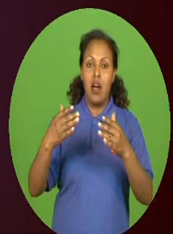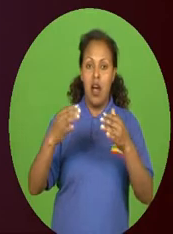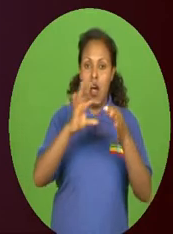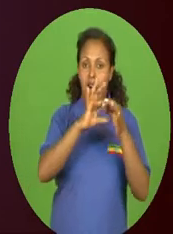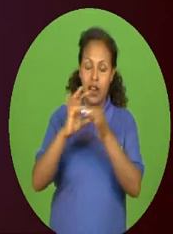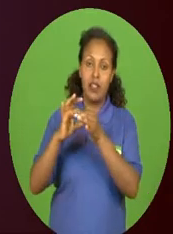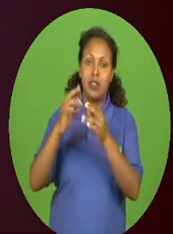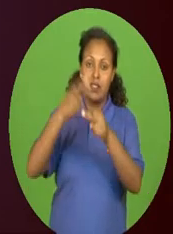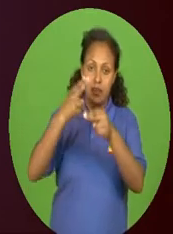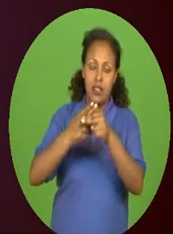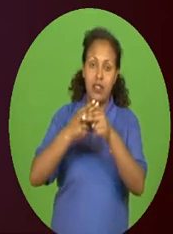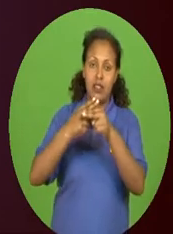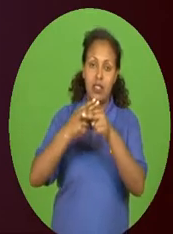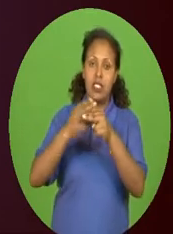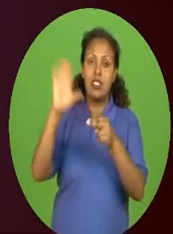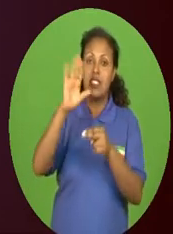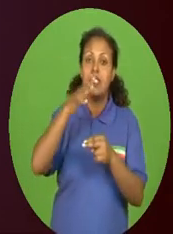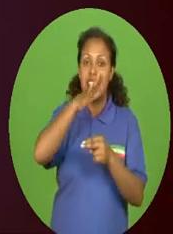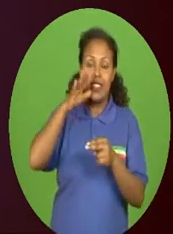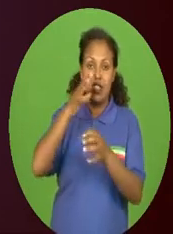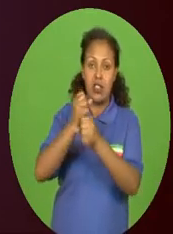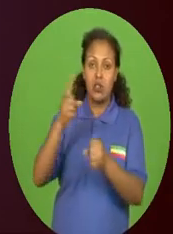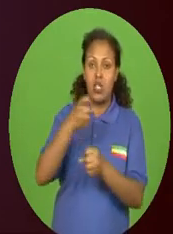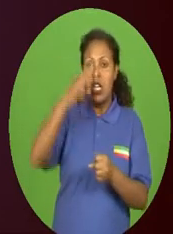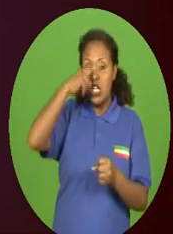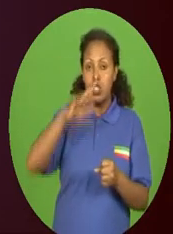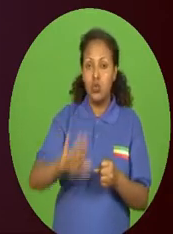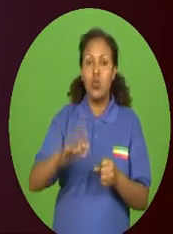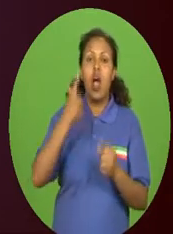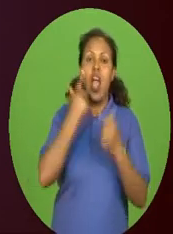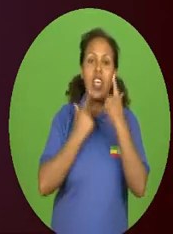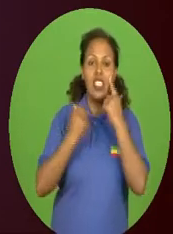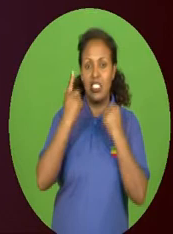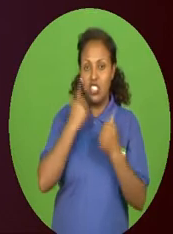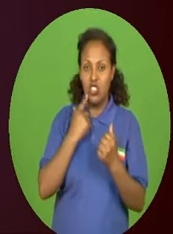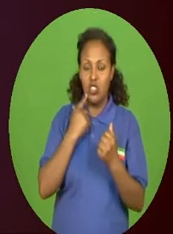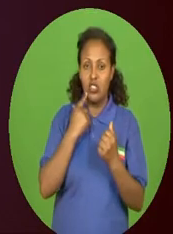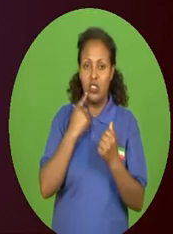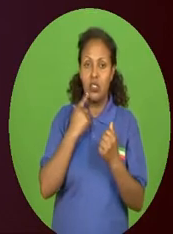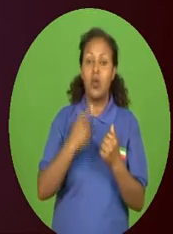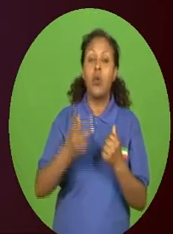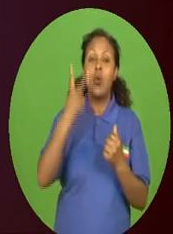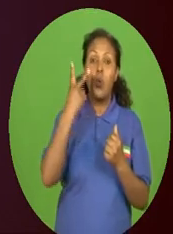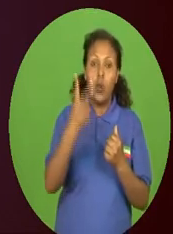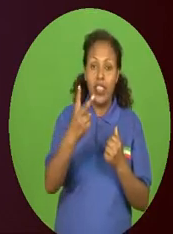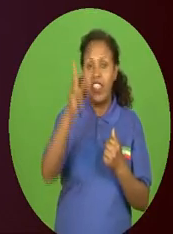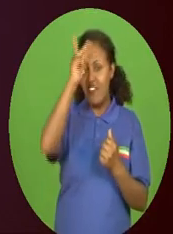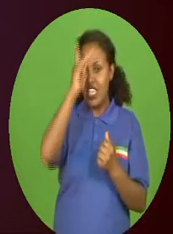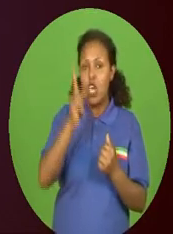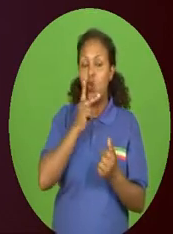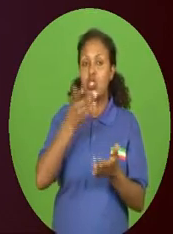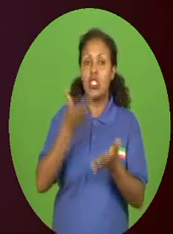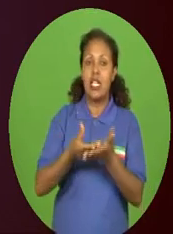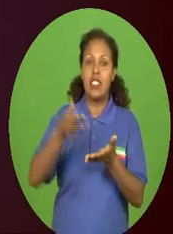ግስን በመሪነት የያዘ ሲሆን ልጅቱ አለቀሰች፣ ሁለት